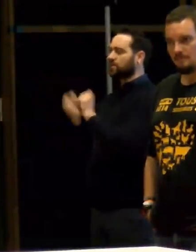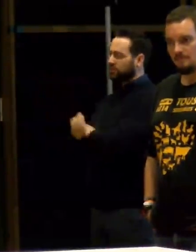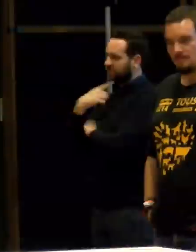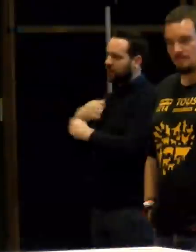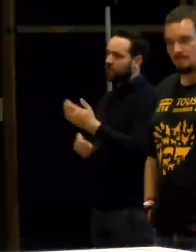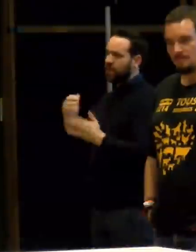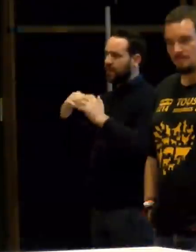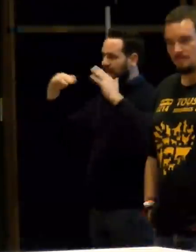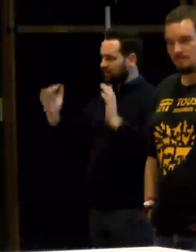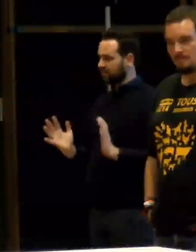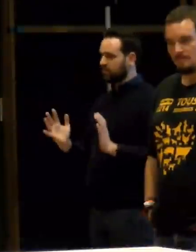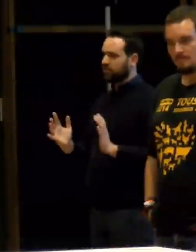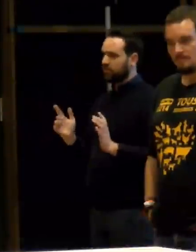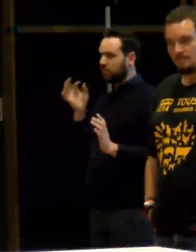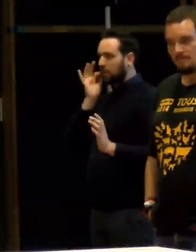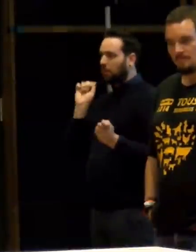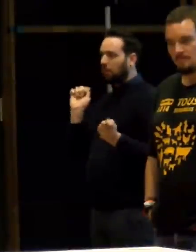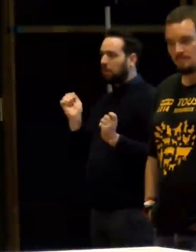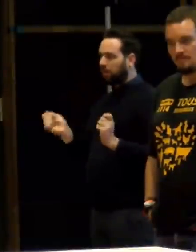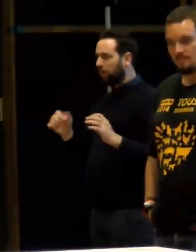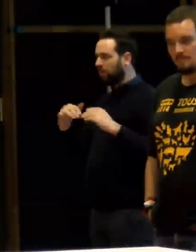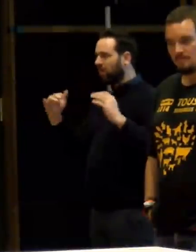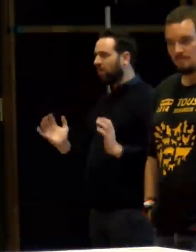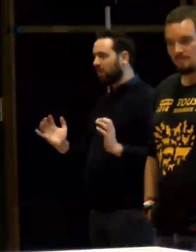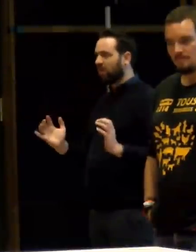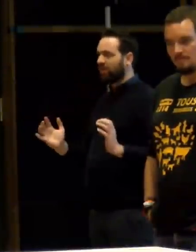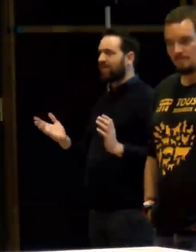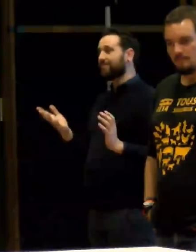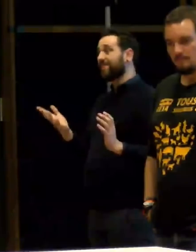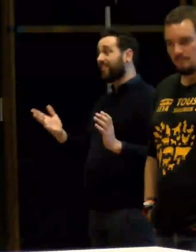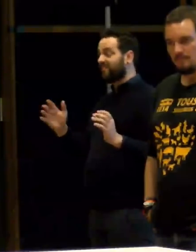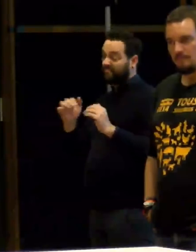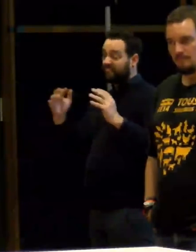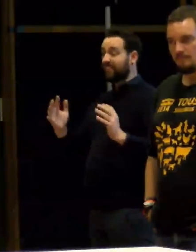quelques aménagements à la marge. Et ces cages sont appelées des cages bien-être.